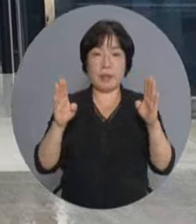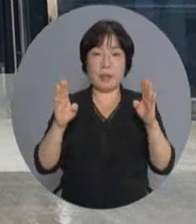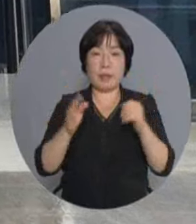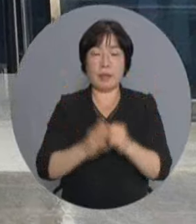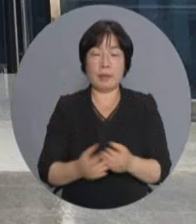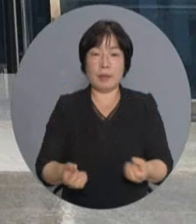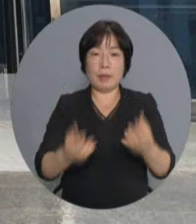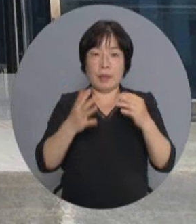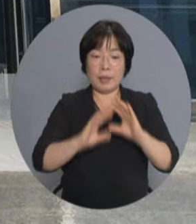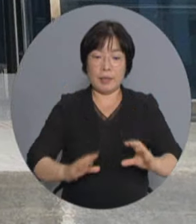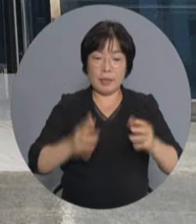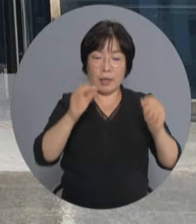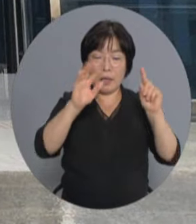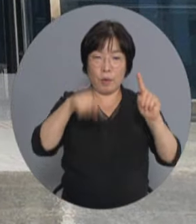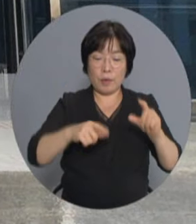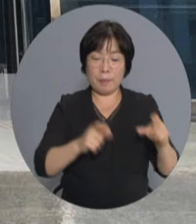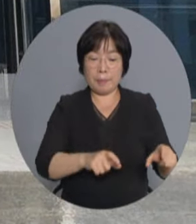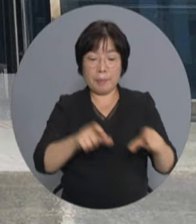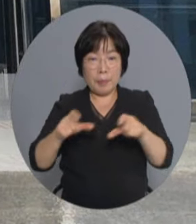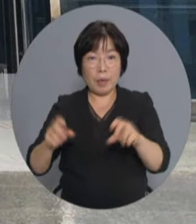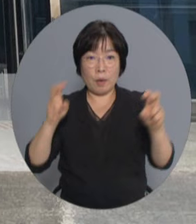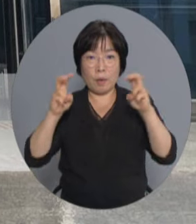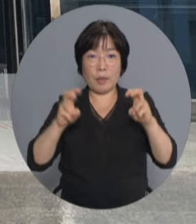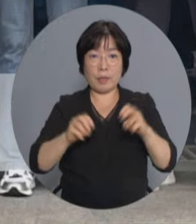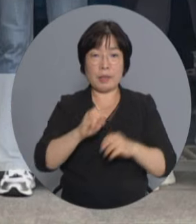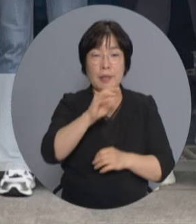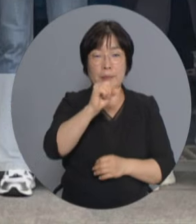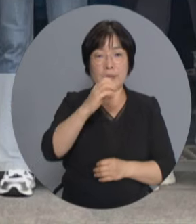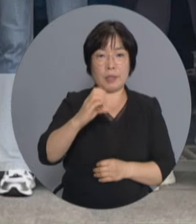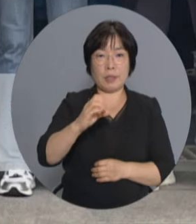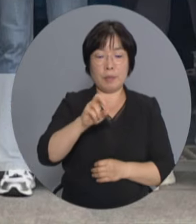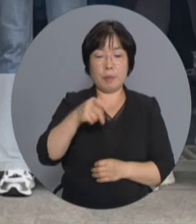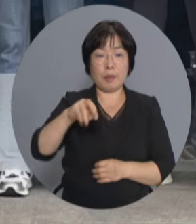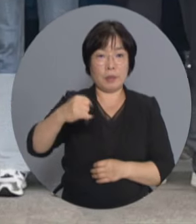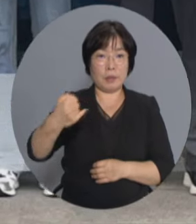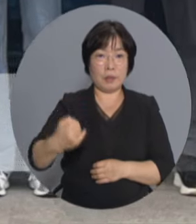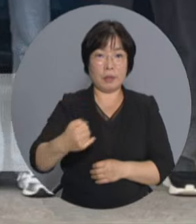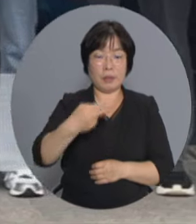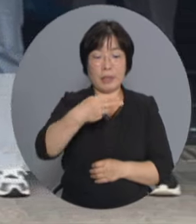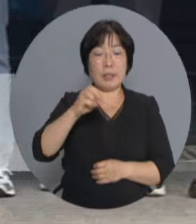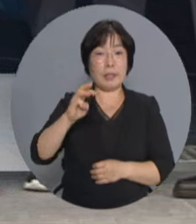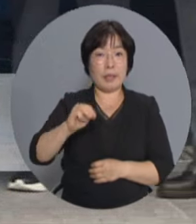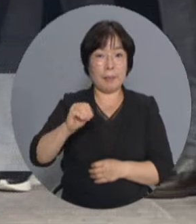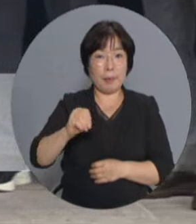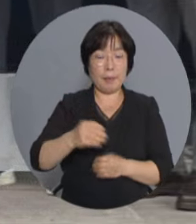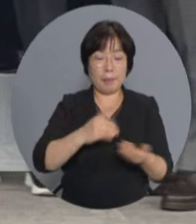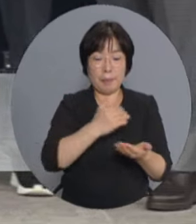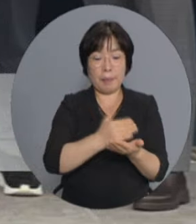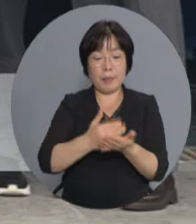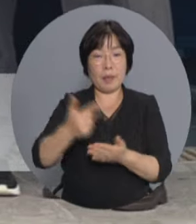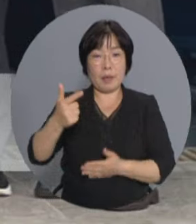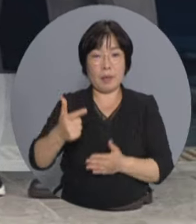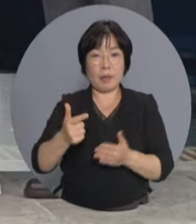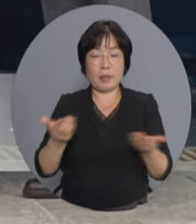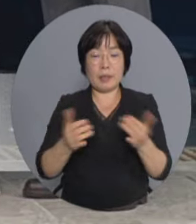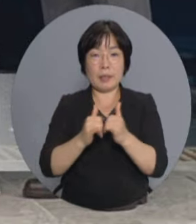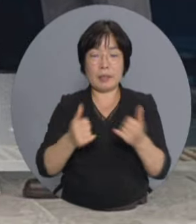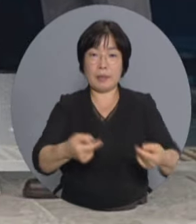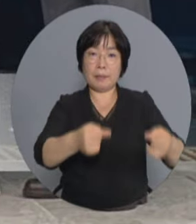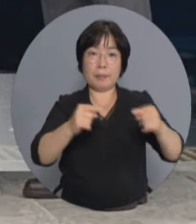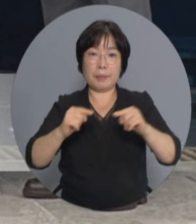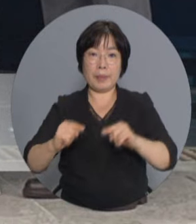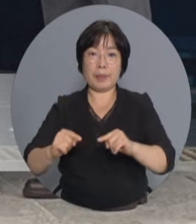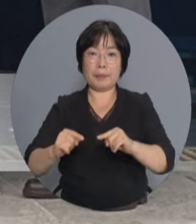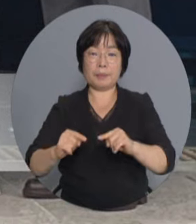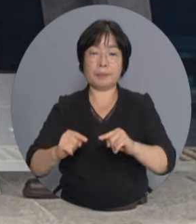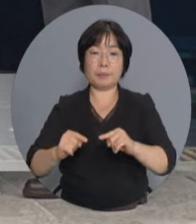이번 행사는 세계 1위 컨테이너 선사인 MSC를 비롯해 머스크, HMM 등 6개 선사 실무진이